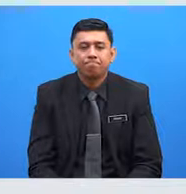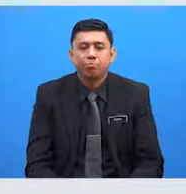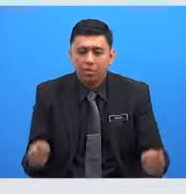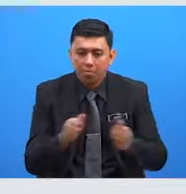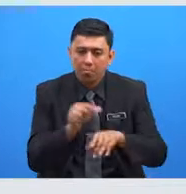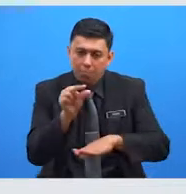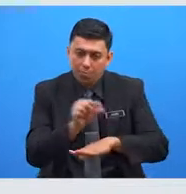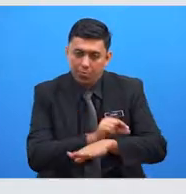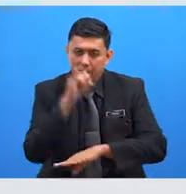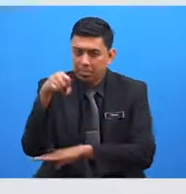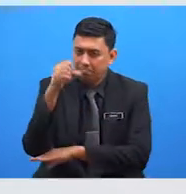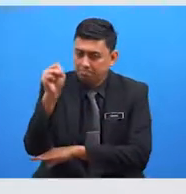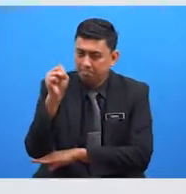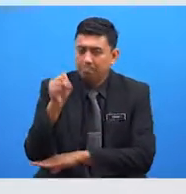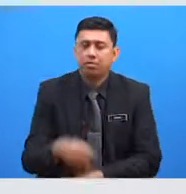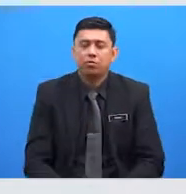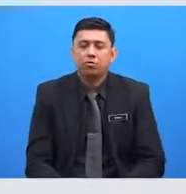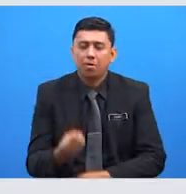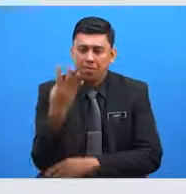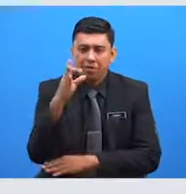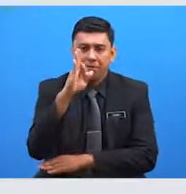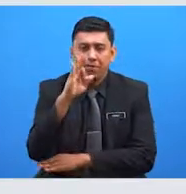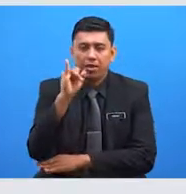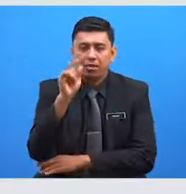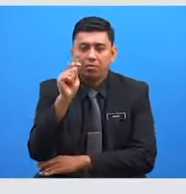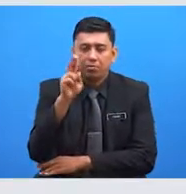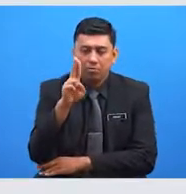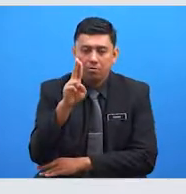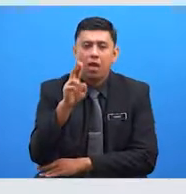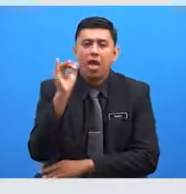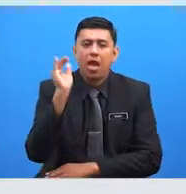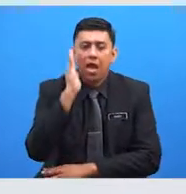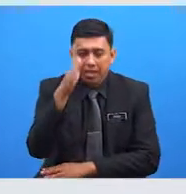Dengan menggunakan JavaScript, beberapa fitur akan dihasilkan.